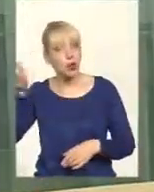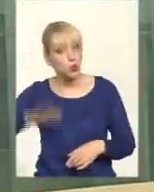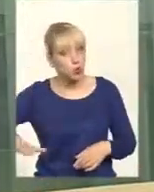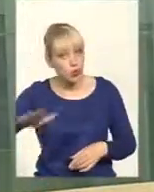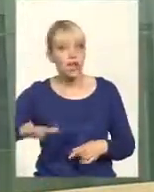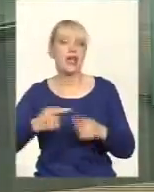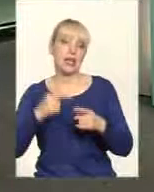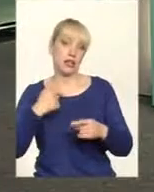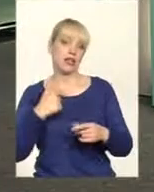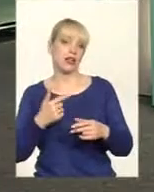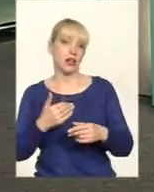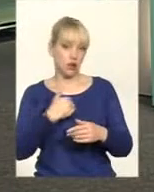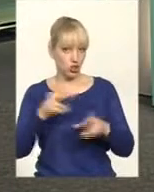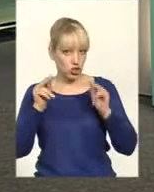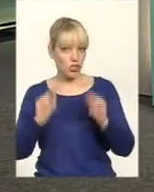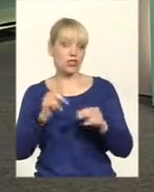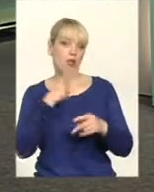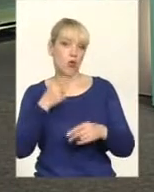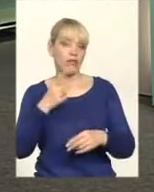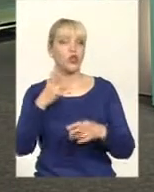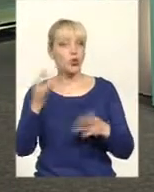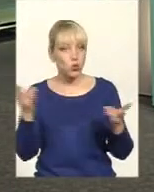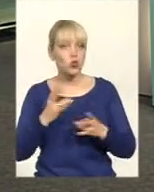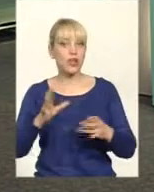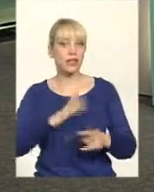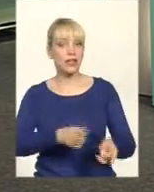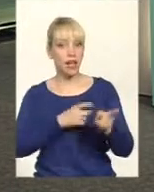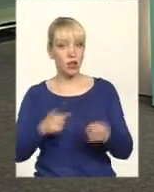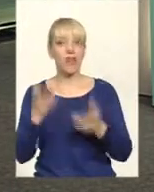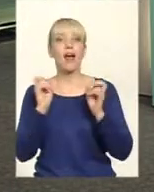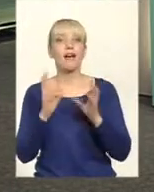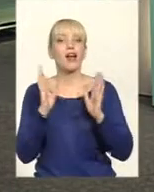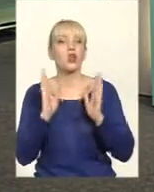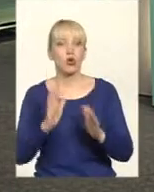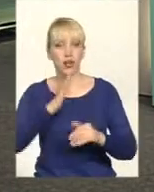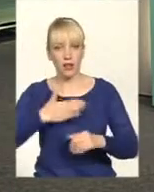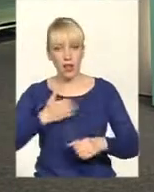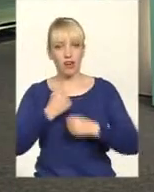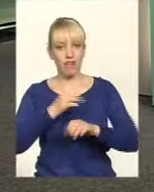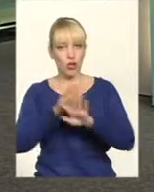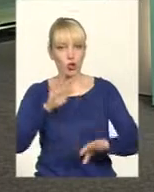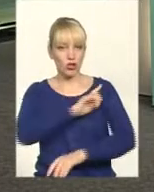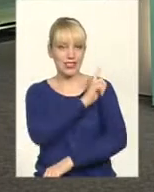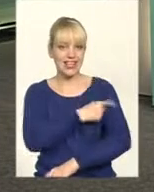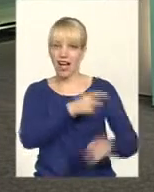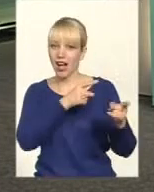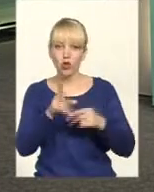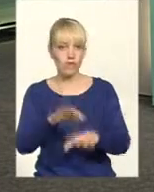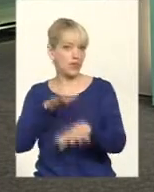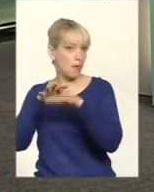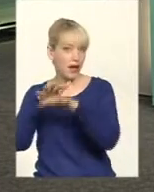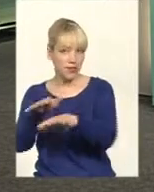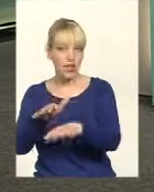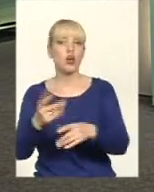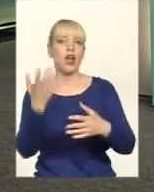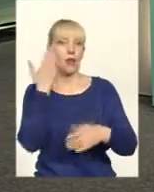должен это проговорить. Но, тем не менее, нам нужно быть готовым, как только наши вооруженные силы готовы к нападению, как только